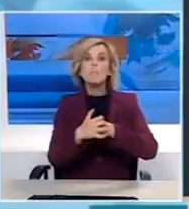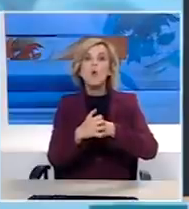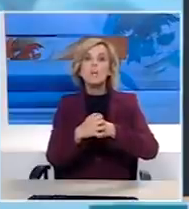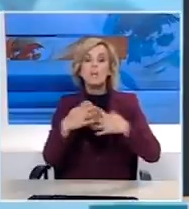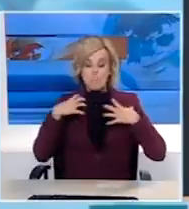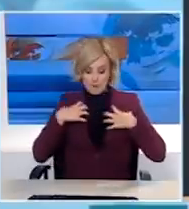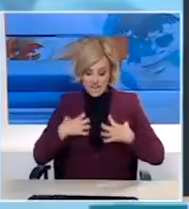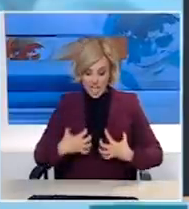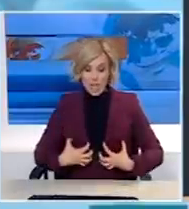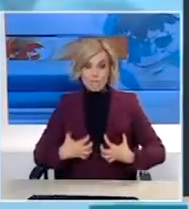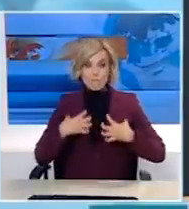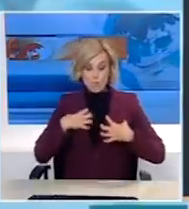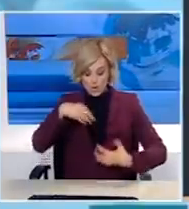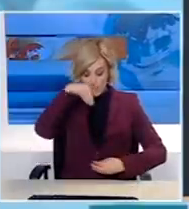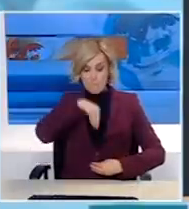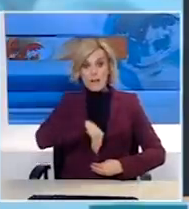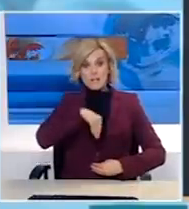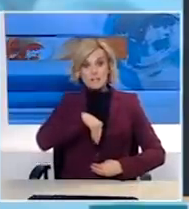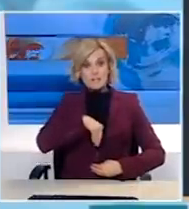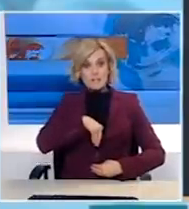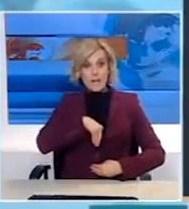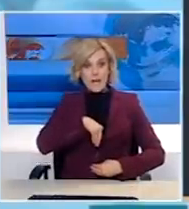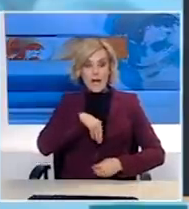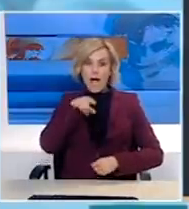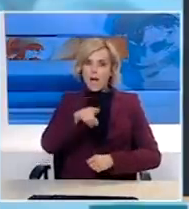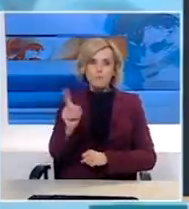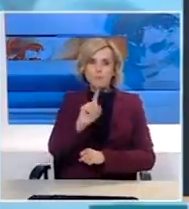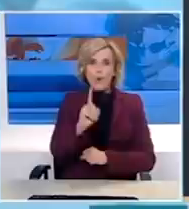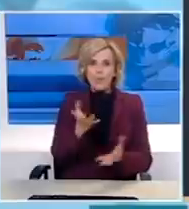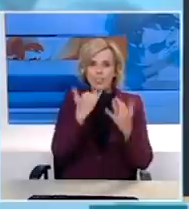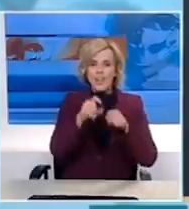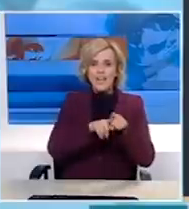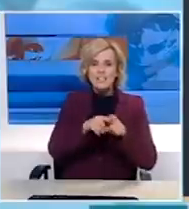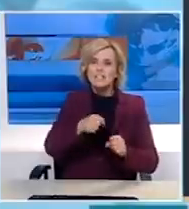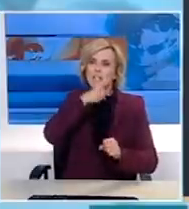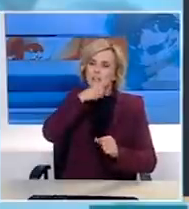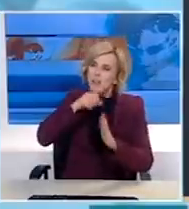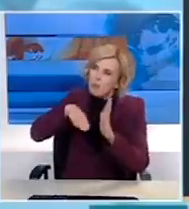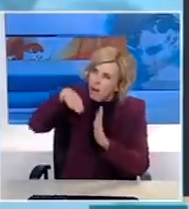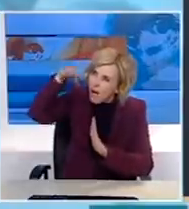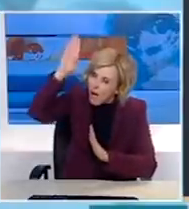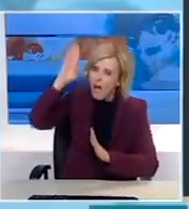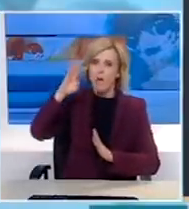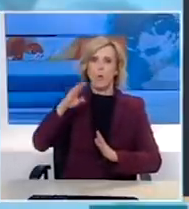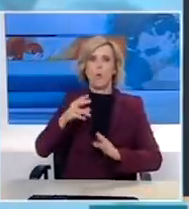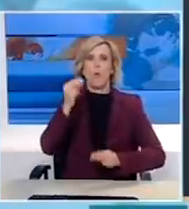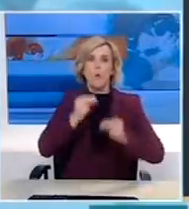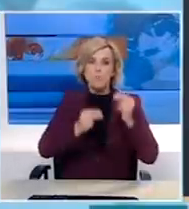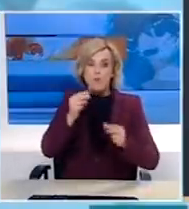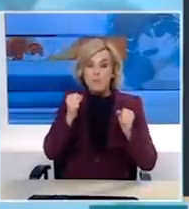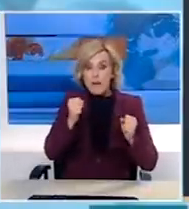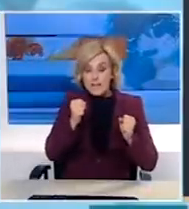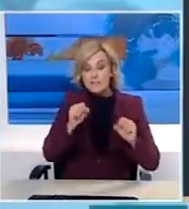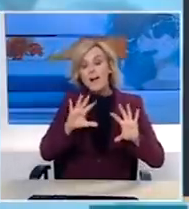και τα άλλα όργανα. Σε αυτές τις περιπτώσεις δεν είναι ένα ηλικιωμένο ή εξασθενημένο ανοσοποιητικό σύστημα που είναι το πρόβλημα. Είναι